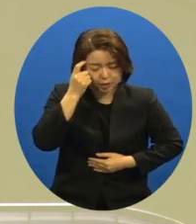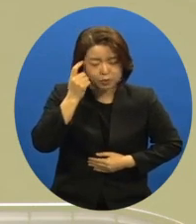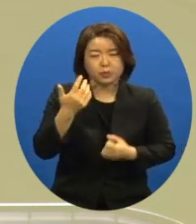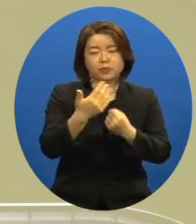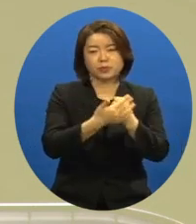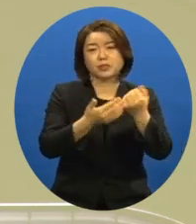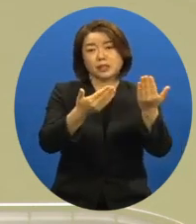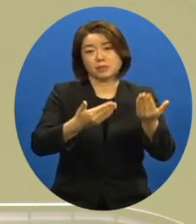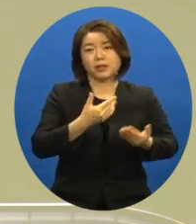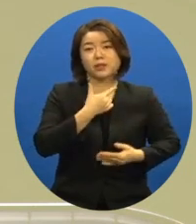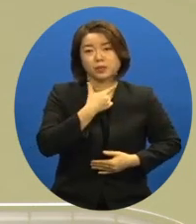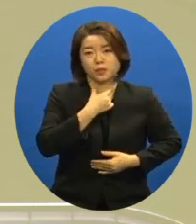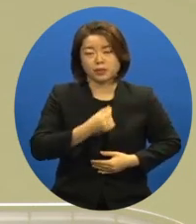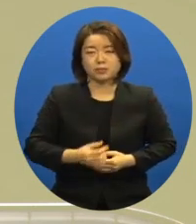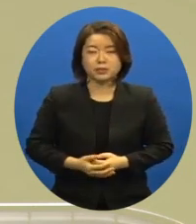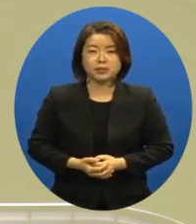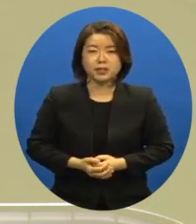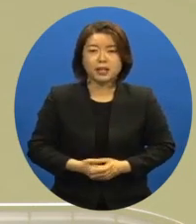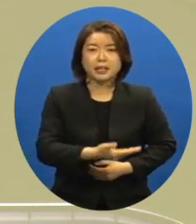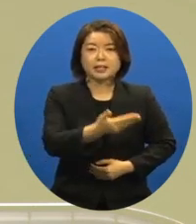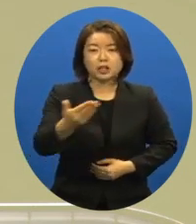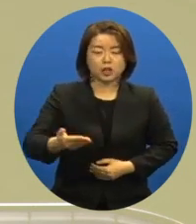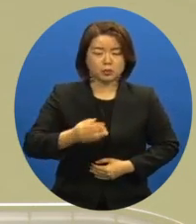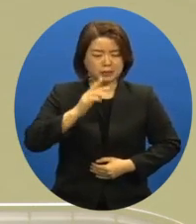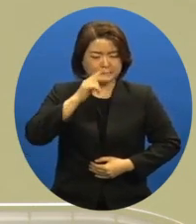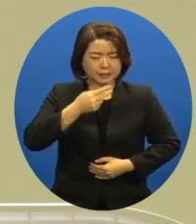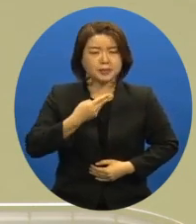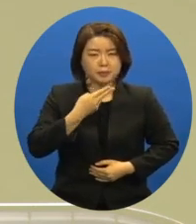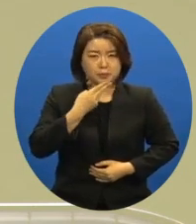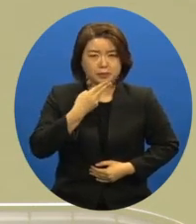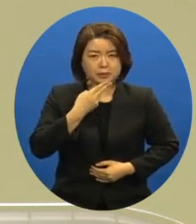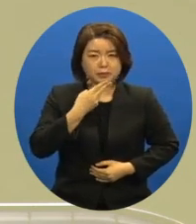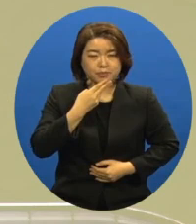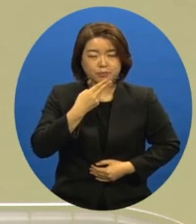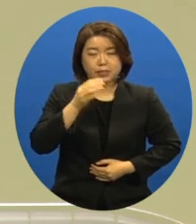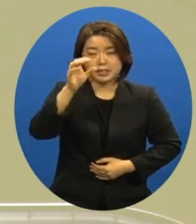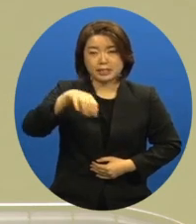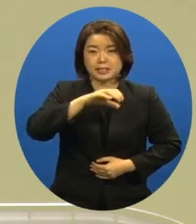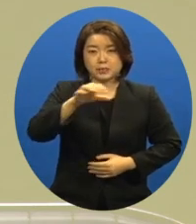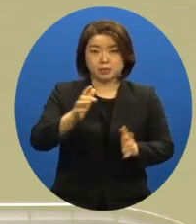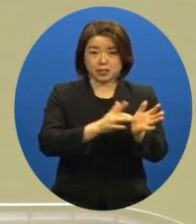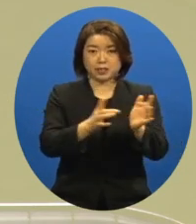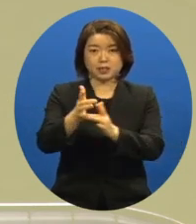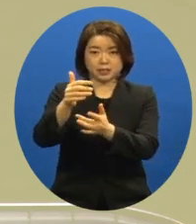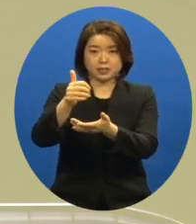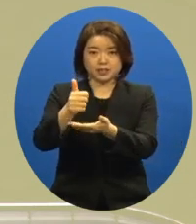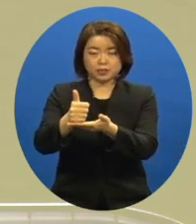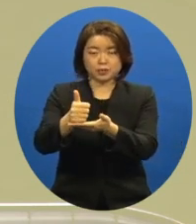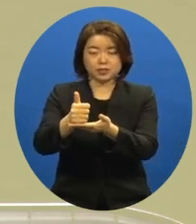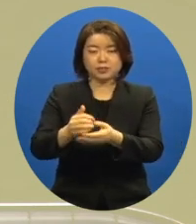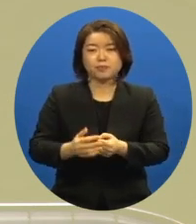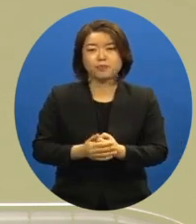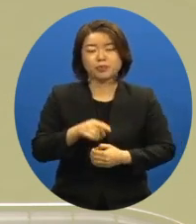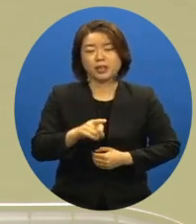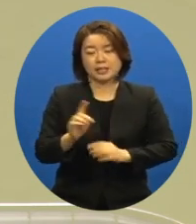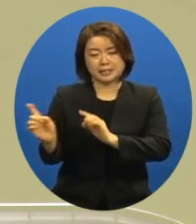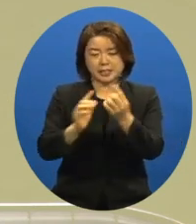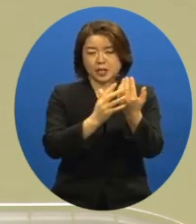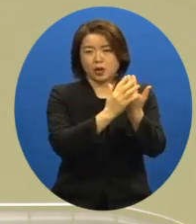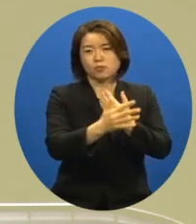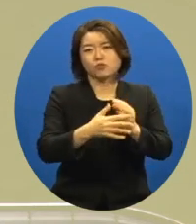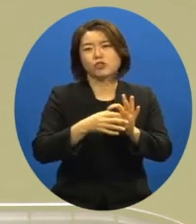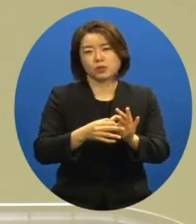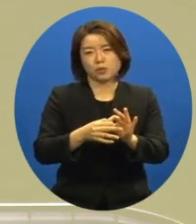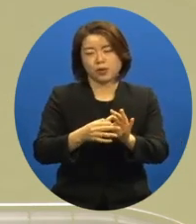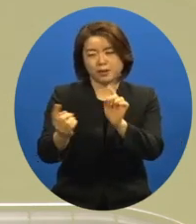합니다. 여러분들은 틀림없이 그 십자가의 예수님을 이 부흥회를 통하여 만나게